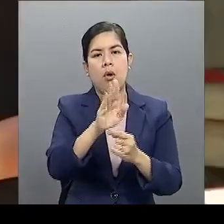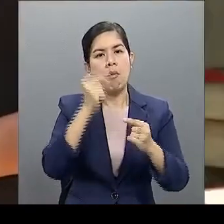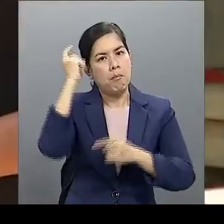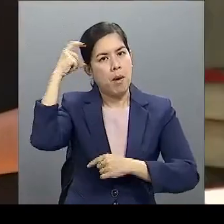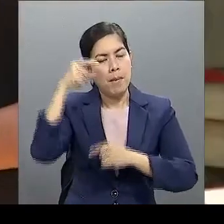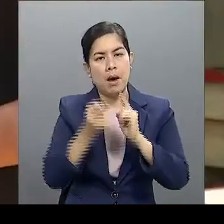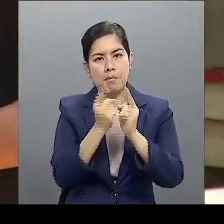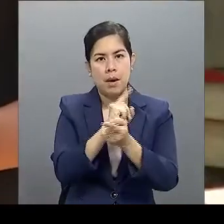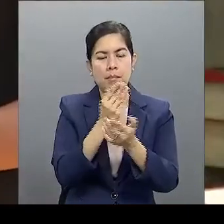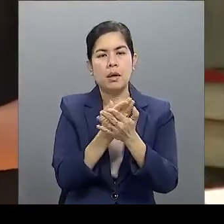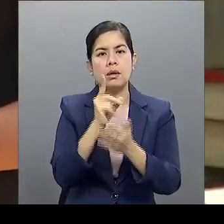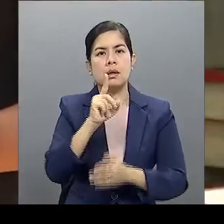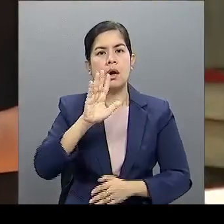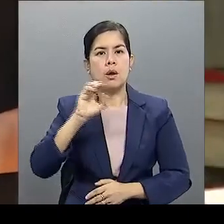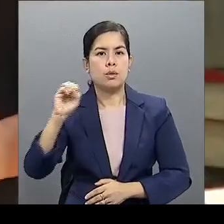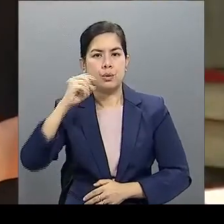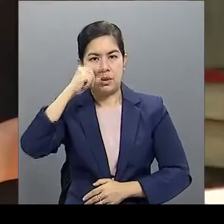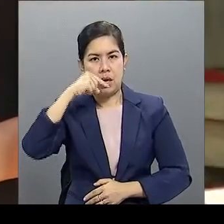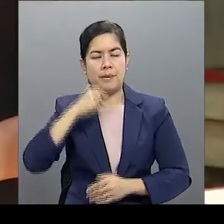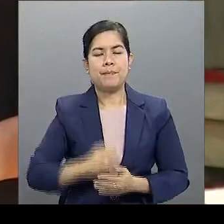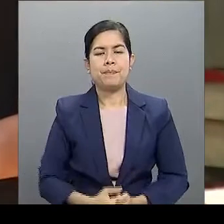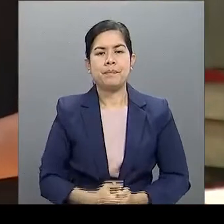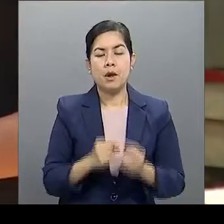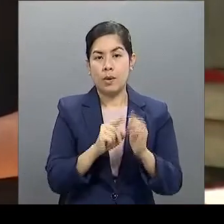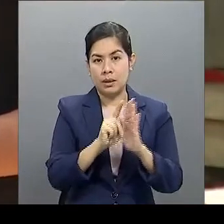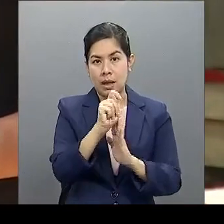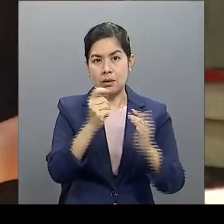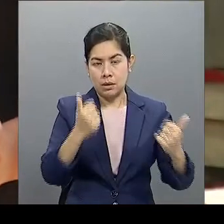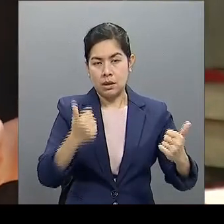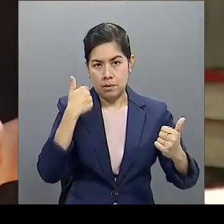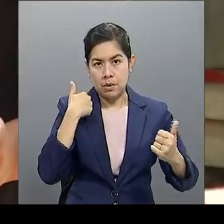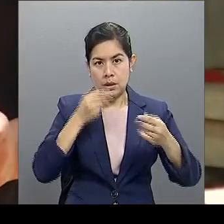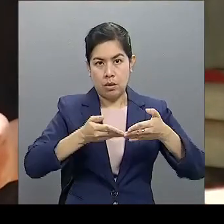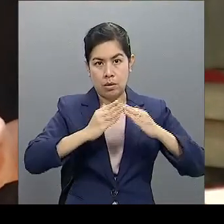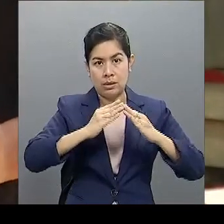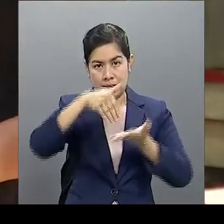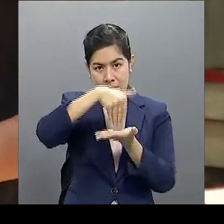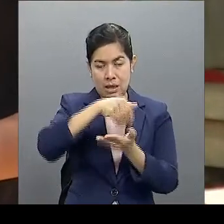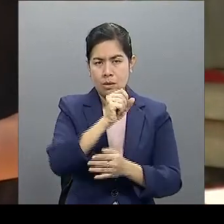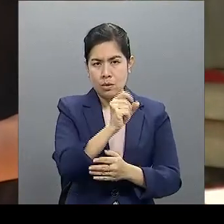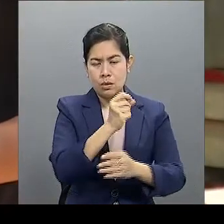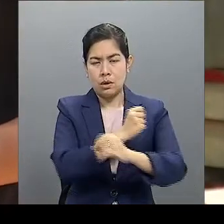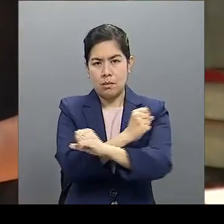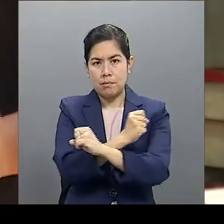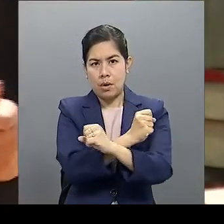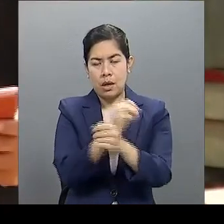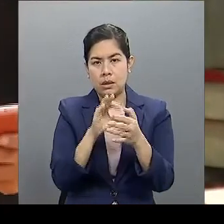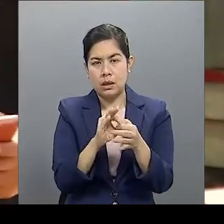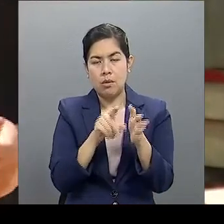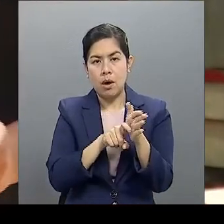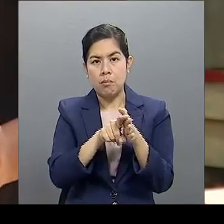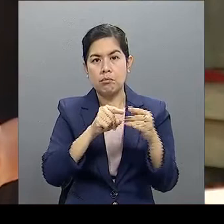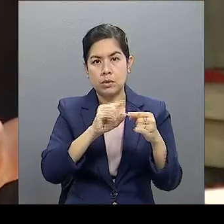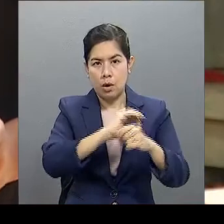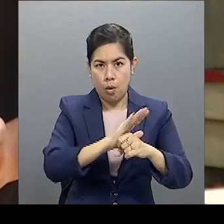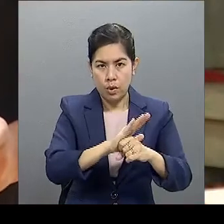ครับสำหรับจังหวัดตากเองนะครับก็จะมีการเตรียมการจัดตั้งศูนย์บริหารจัดการและป้องกันเชื้อไวรัสโควิด-19 ขึ้นนะครับเพื่อที่จะเ